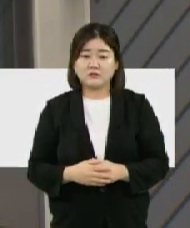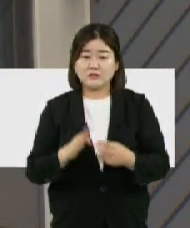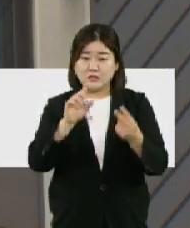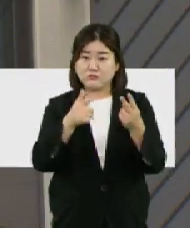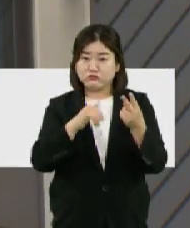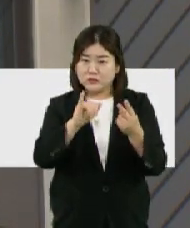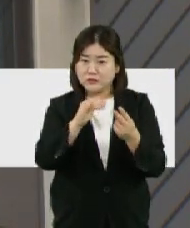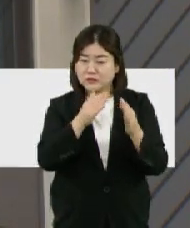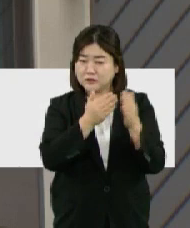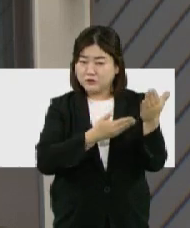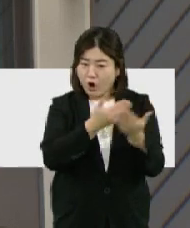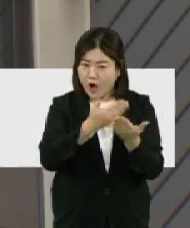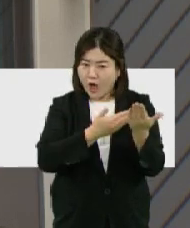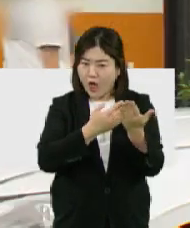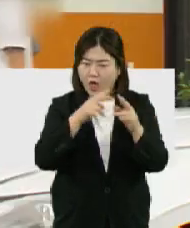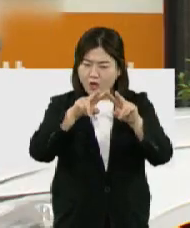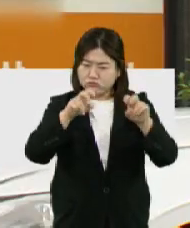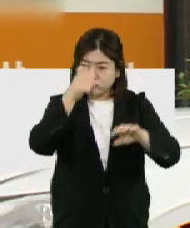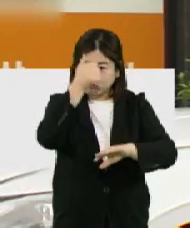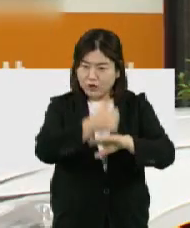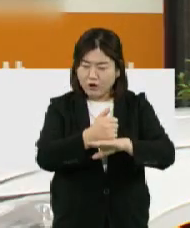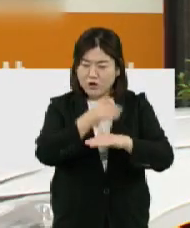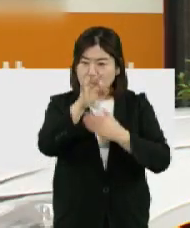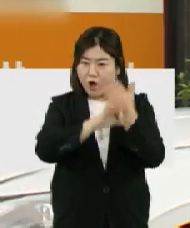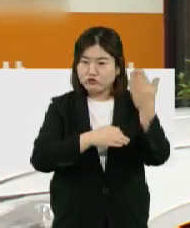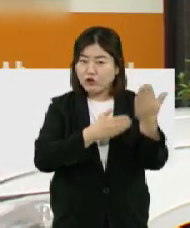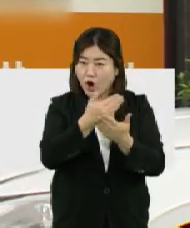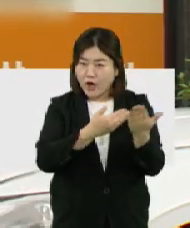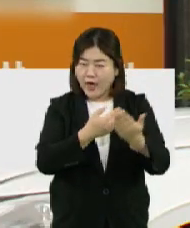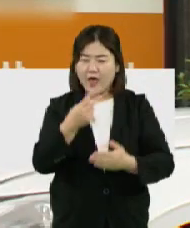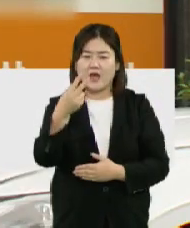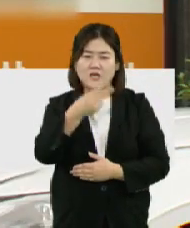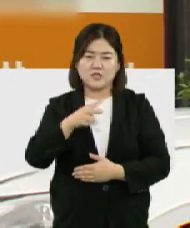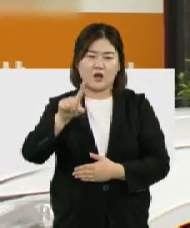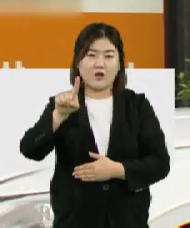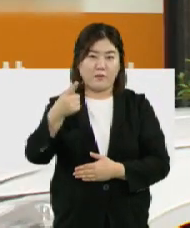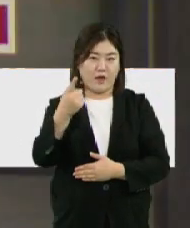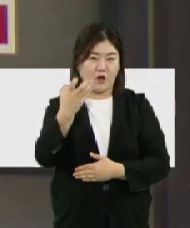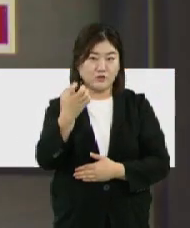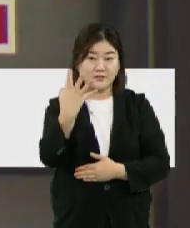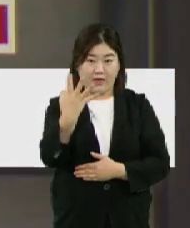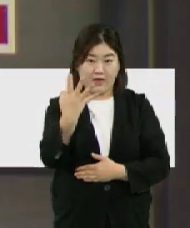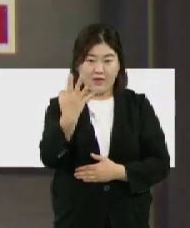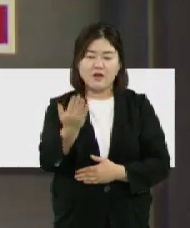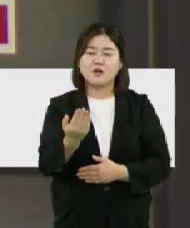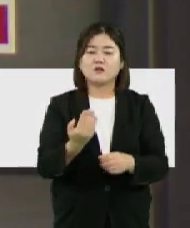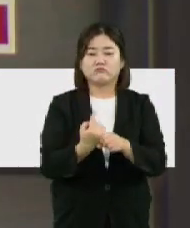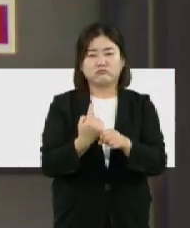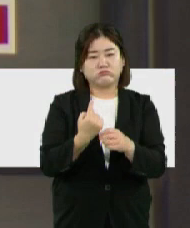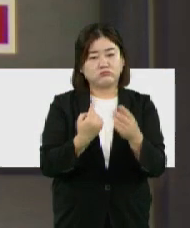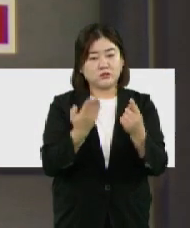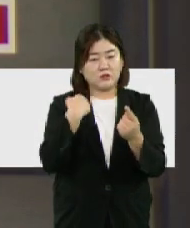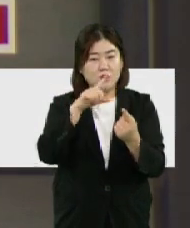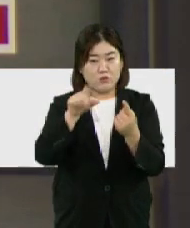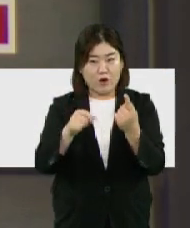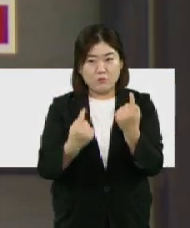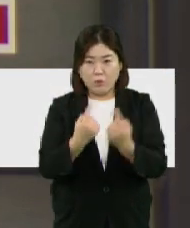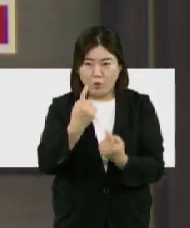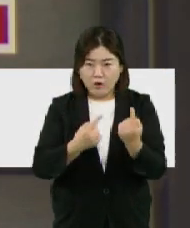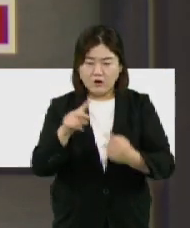2분기 주택거래 동양 분석결과 서구 거래량은 2100 84건 으로 지난 1분기